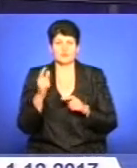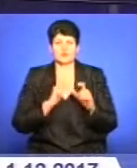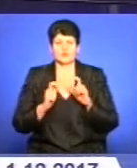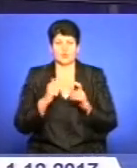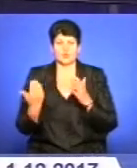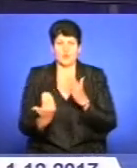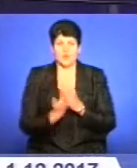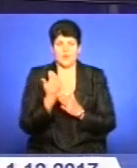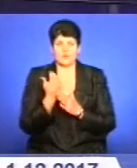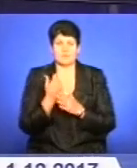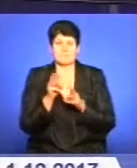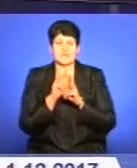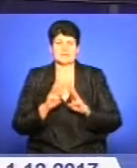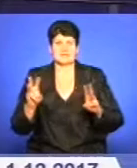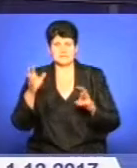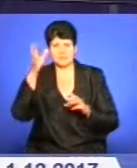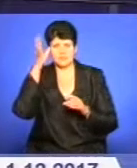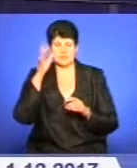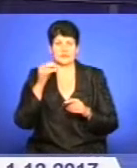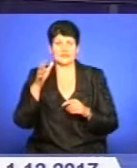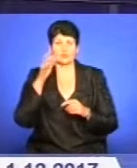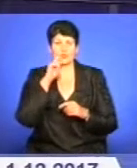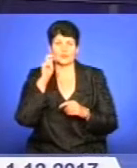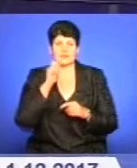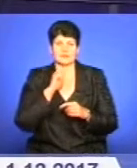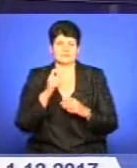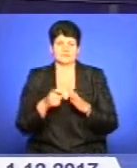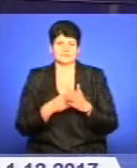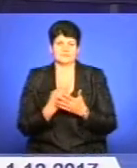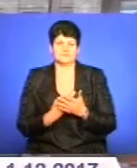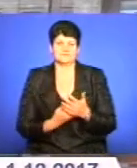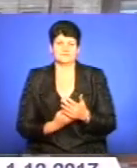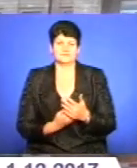до нововведення Міністерства освіти і науки України, дізнавалася Богдана Сарабун.